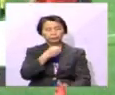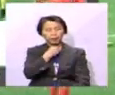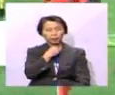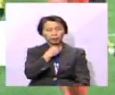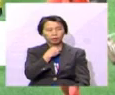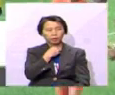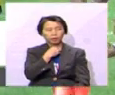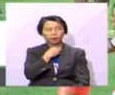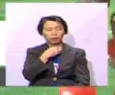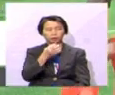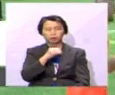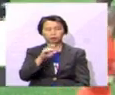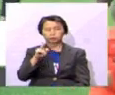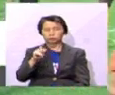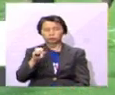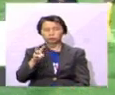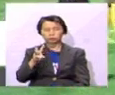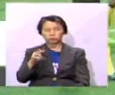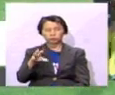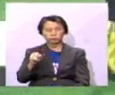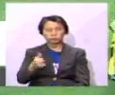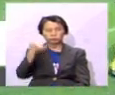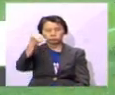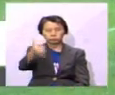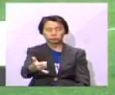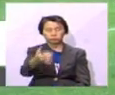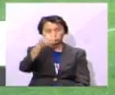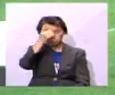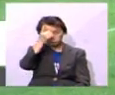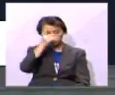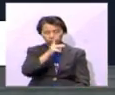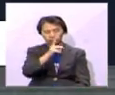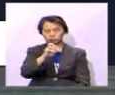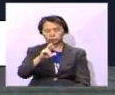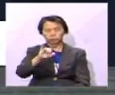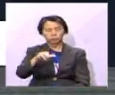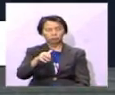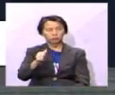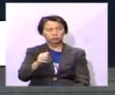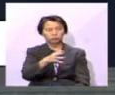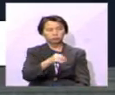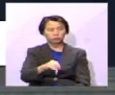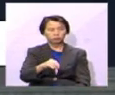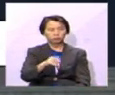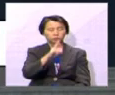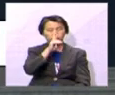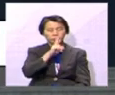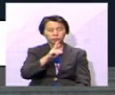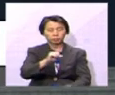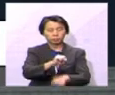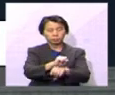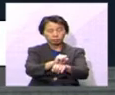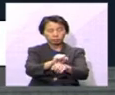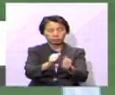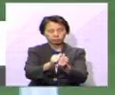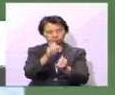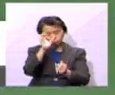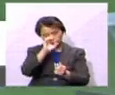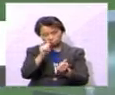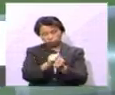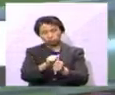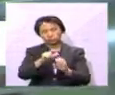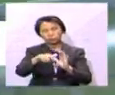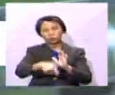Mehmet Durakovic dan The Boss Gaurus melayan kunjungan Datuk K. Raja Gobal bersama Red Ants-nya. The Boss Gaurus sukar mencari rentak di